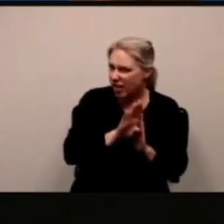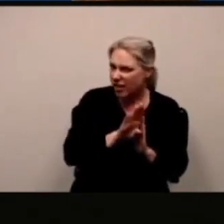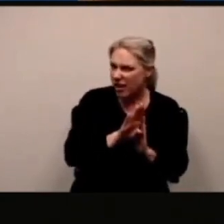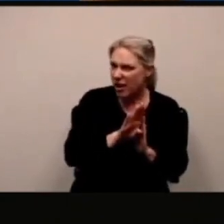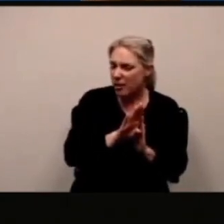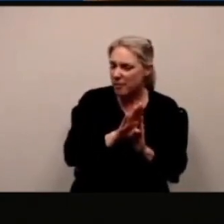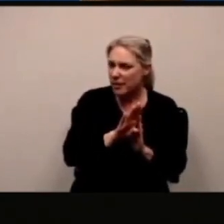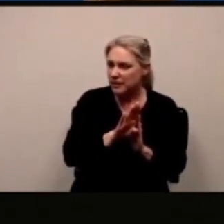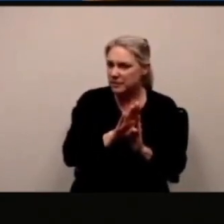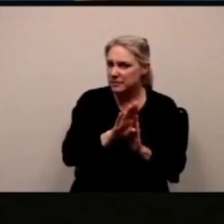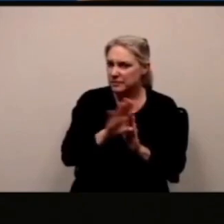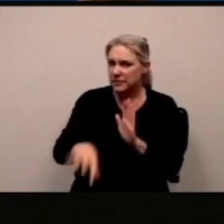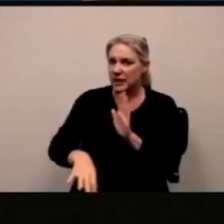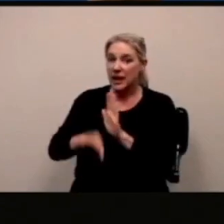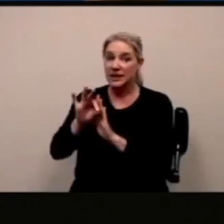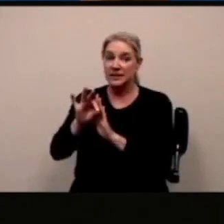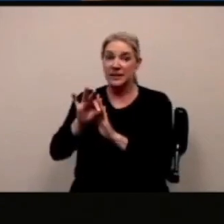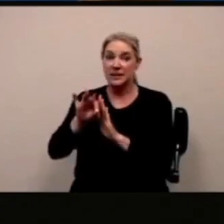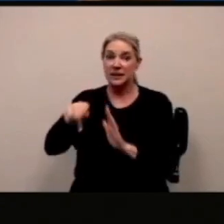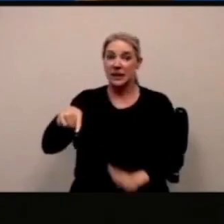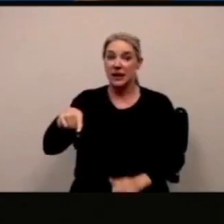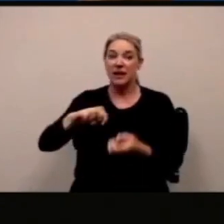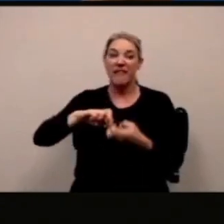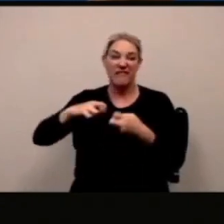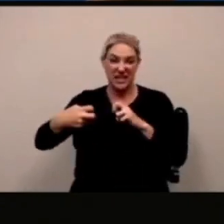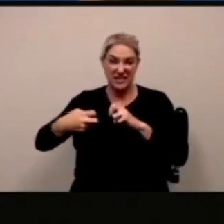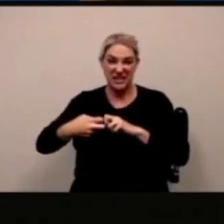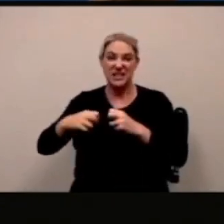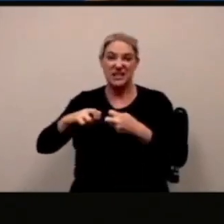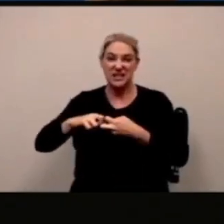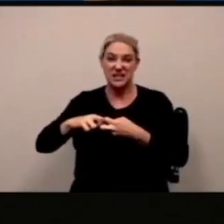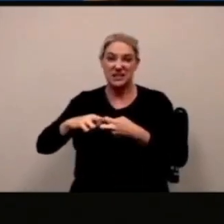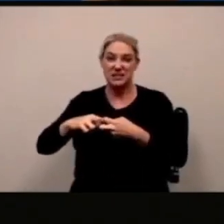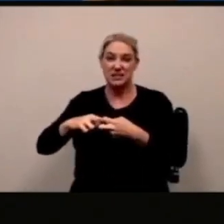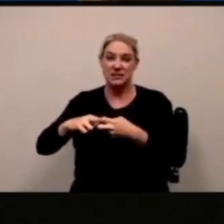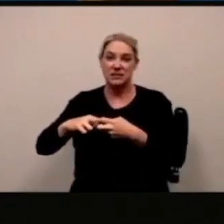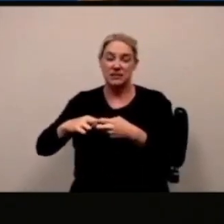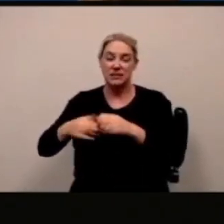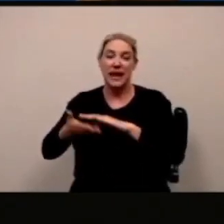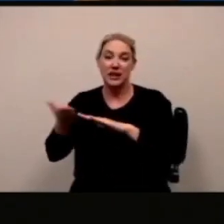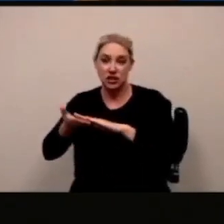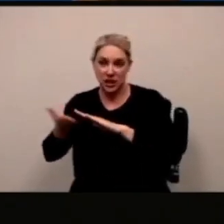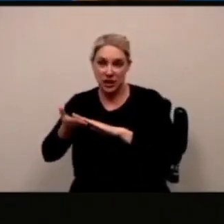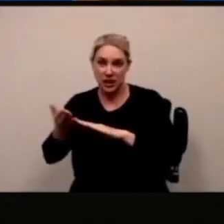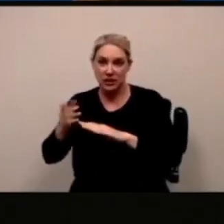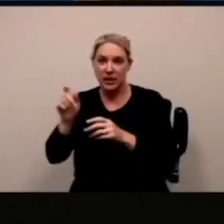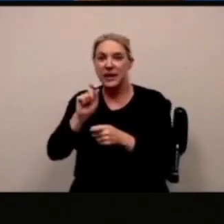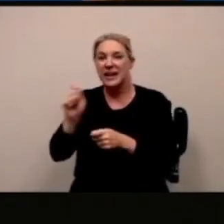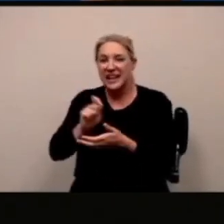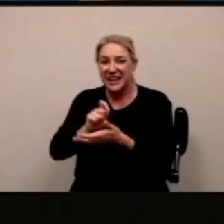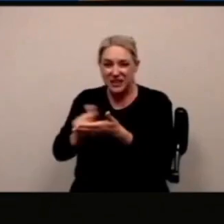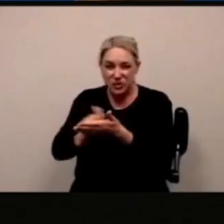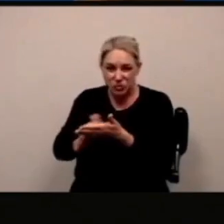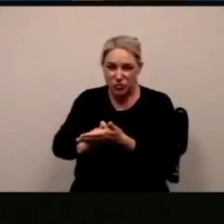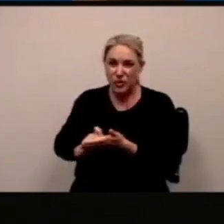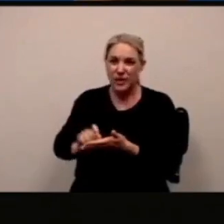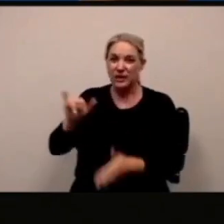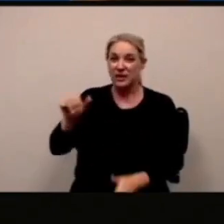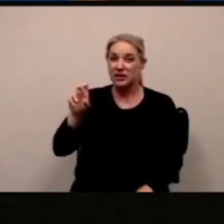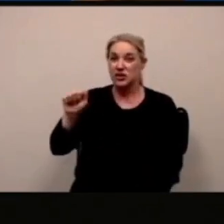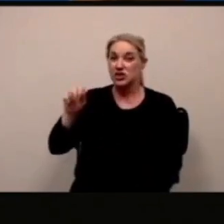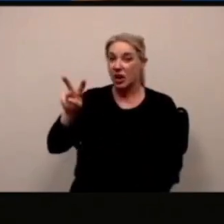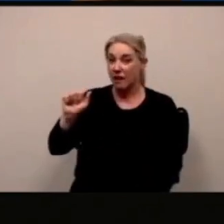な簡単に見えますが織田では結構いろいろ複雑に動いていて動いているというのがこの後物理エンジンというもの